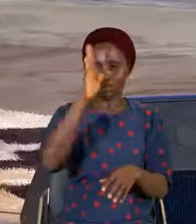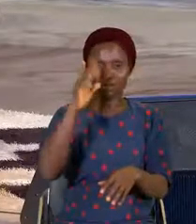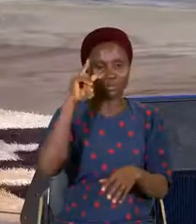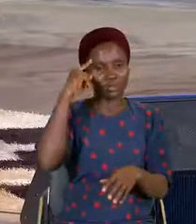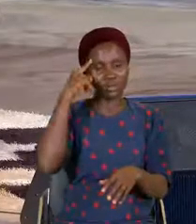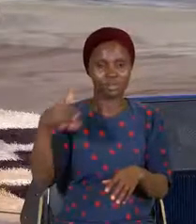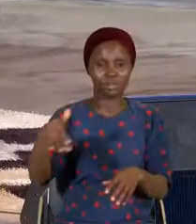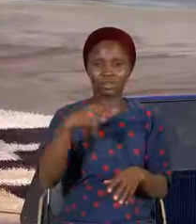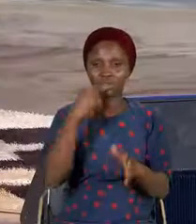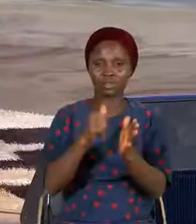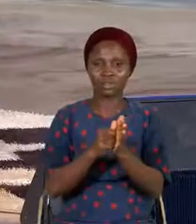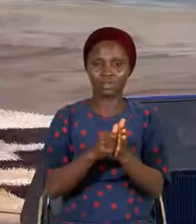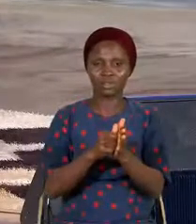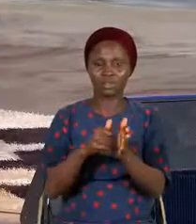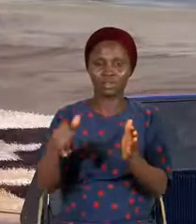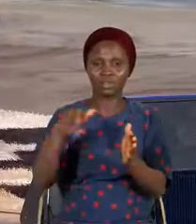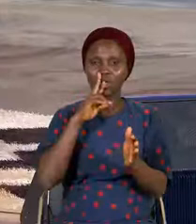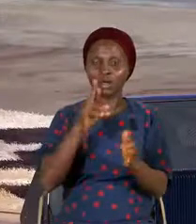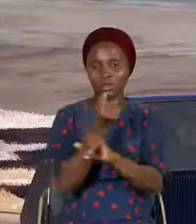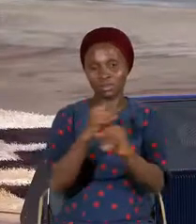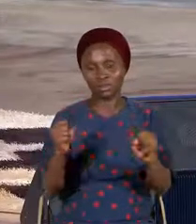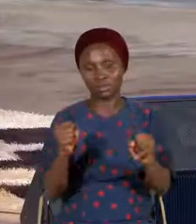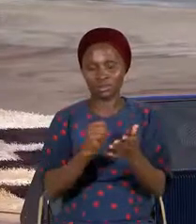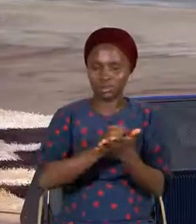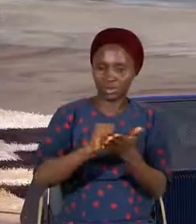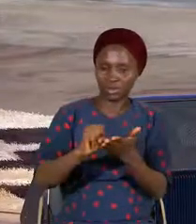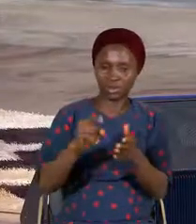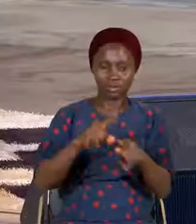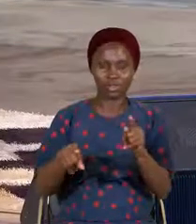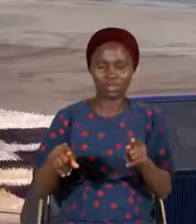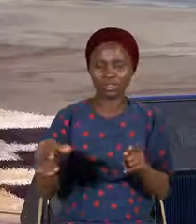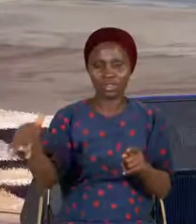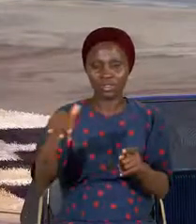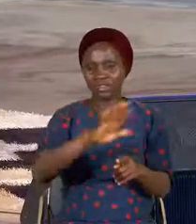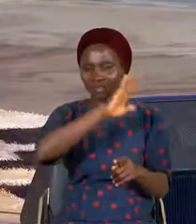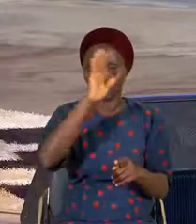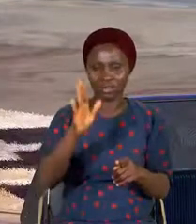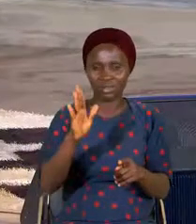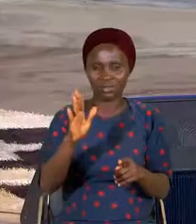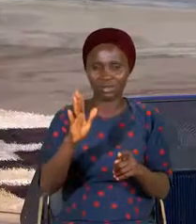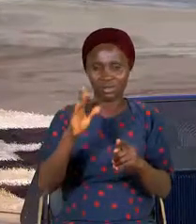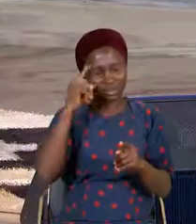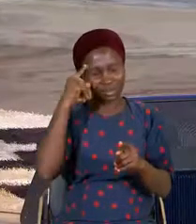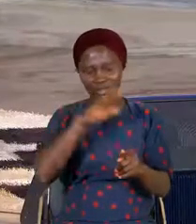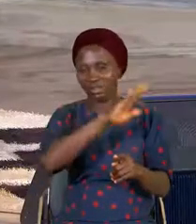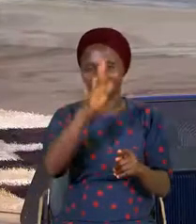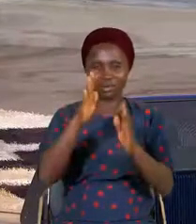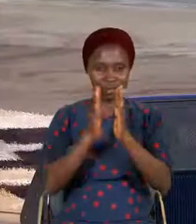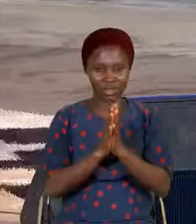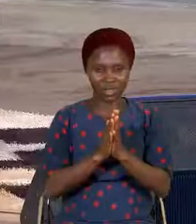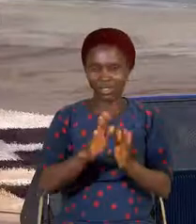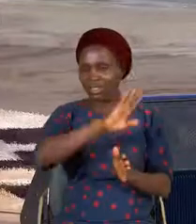Il y a beaucoup qui viennent à l'église, ils se disent ils sont sauvés, ils sont sanctifiés, mais ils ne pensent jamais, ils ne prient